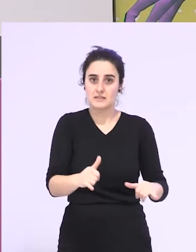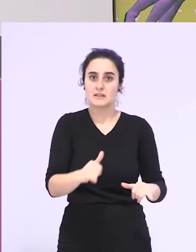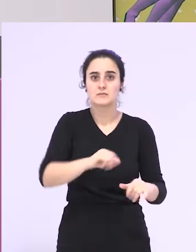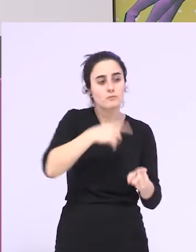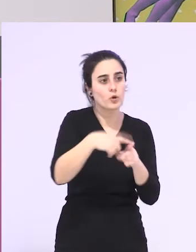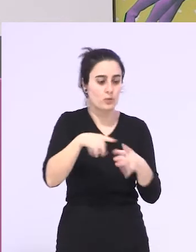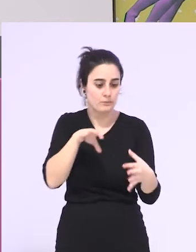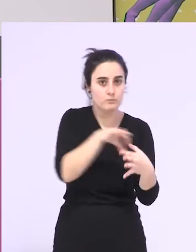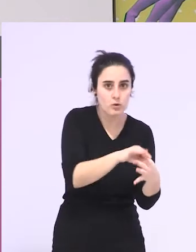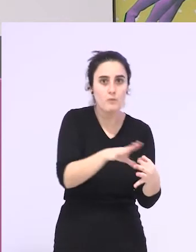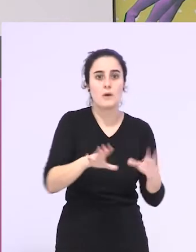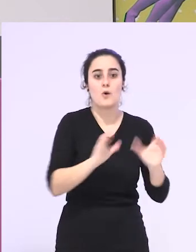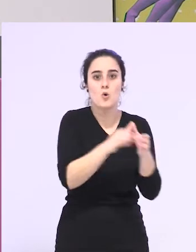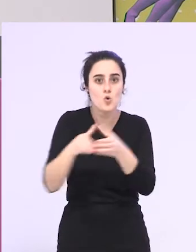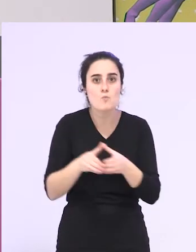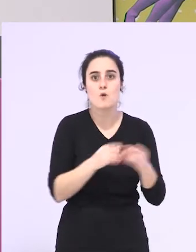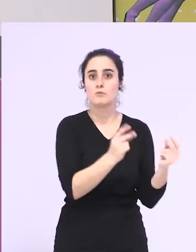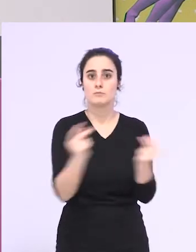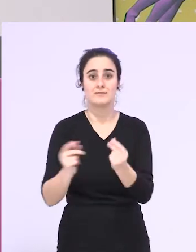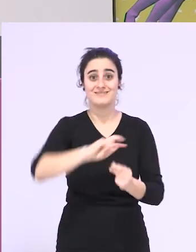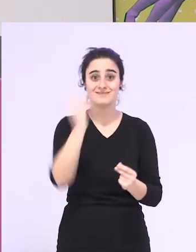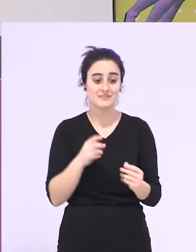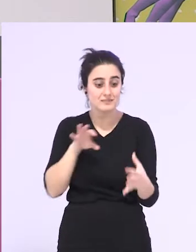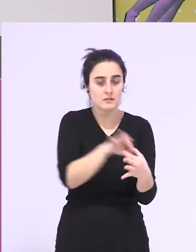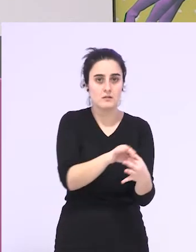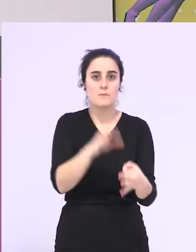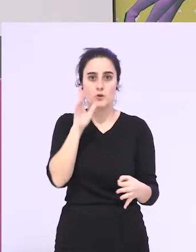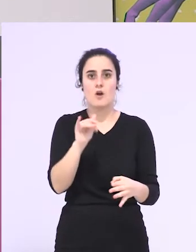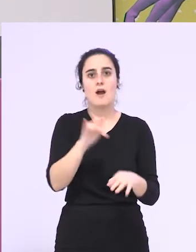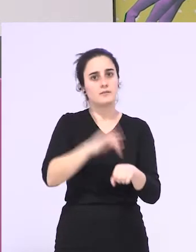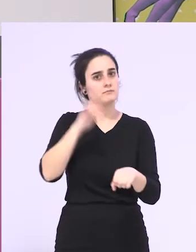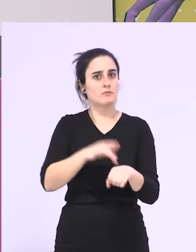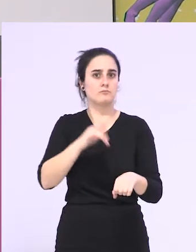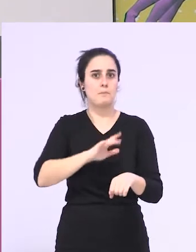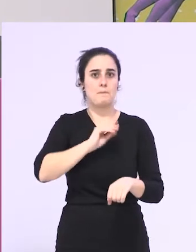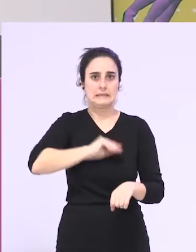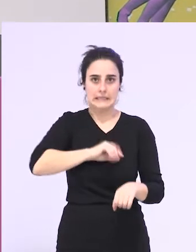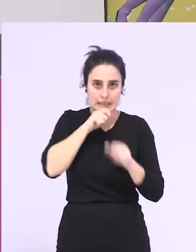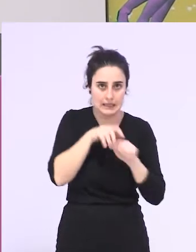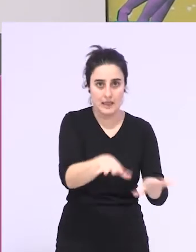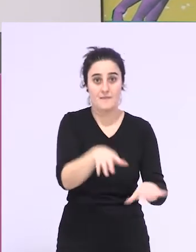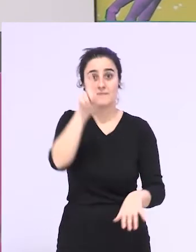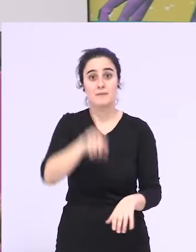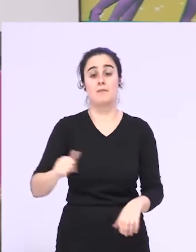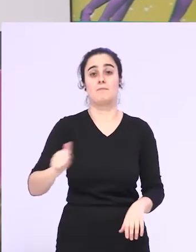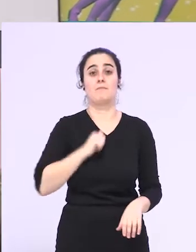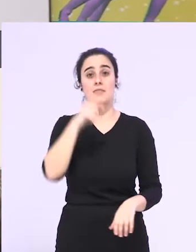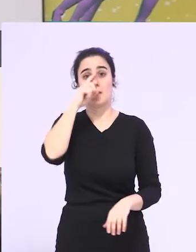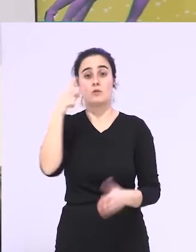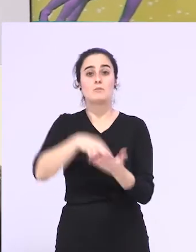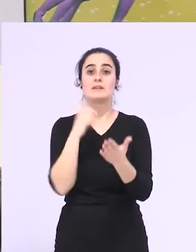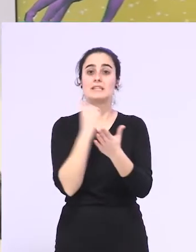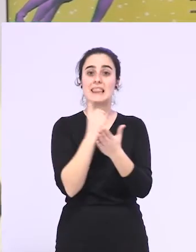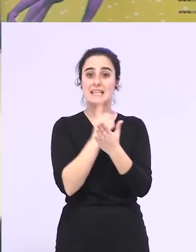eragileekin, peinekin, eta hor bat gaulako sentsibilizazio lan bat. Gainera 2016an koinziditzen du